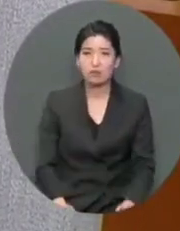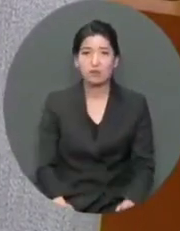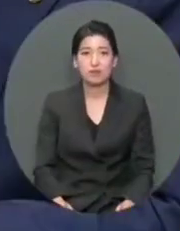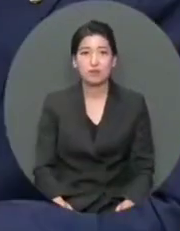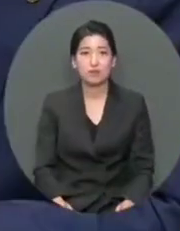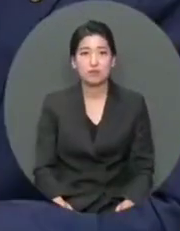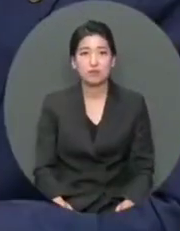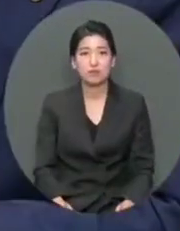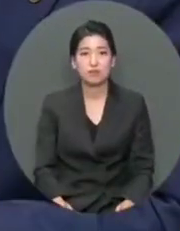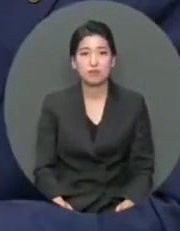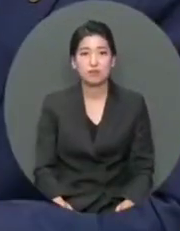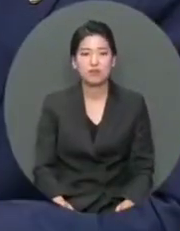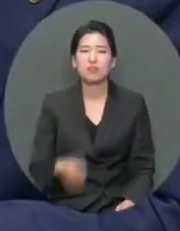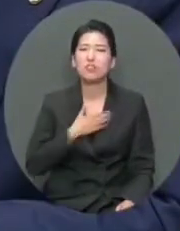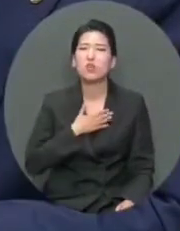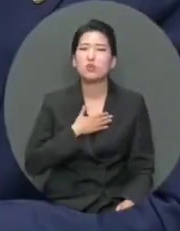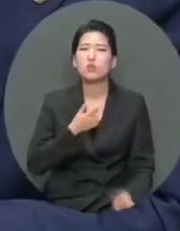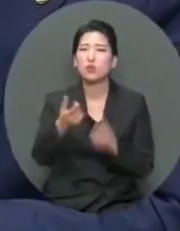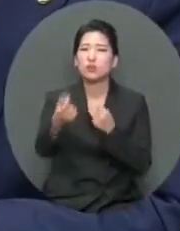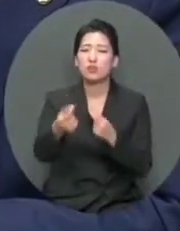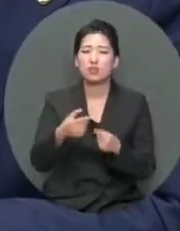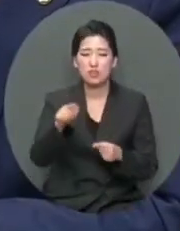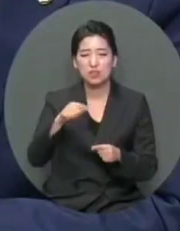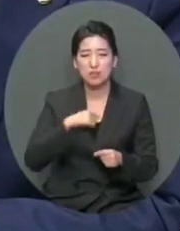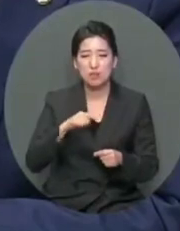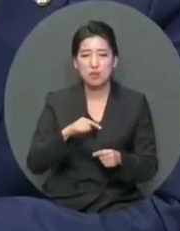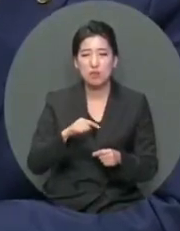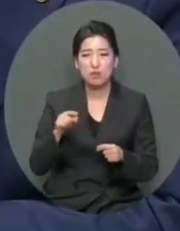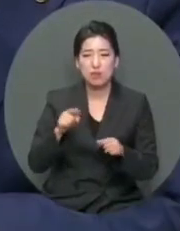말씀드리는 것은 저도 나쁜 아니고, 취지에서 말씀드린 거 아니에요.